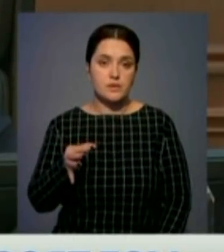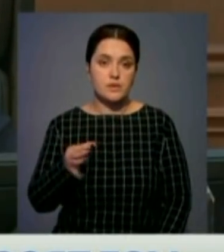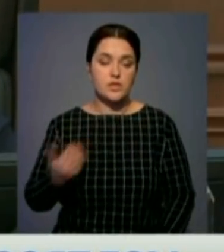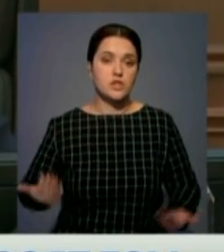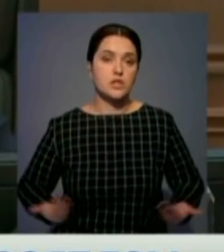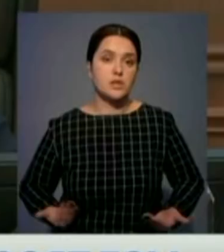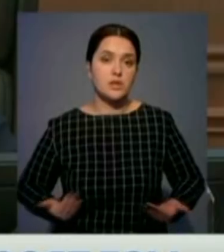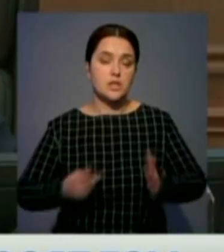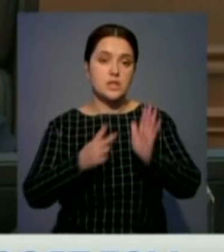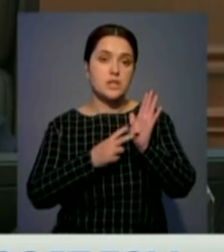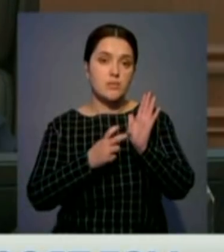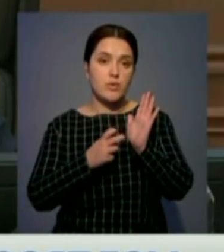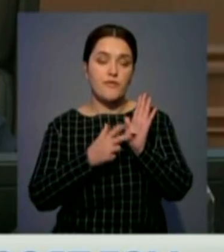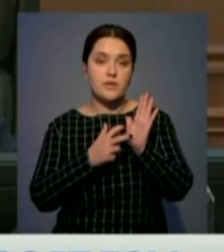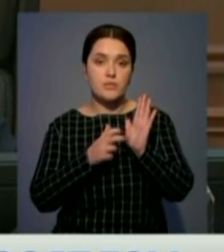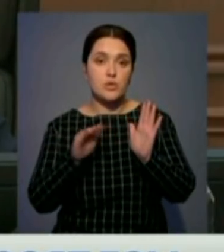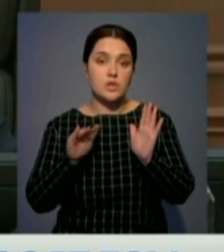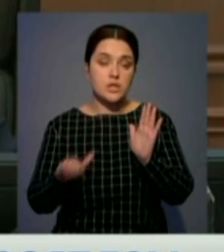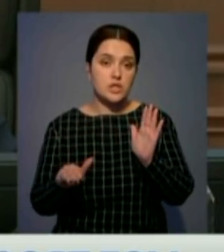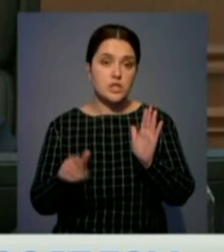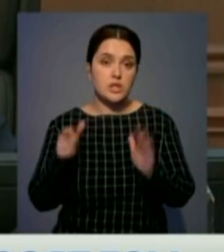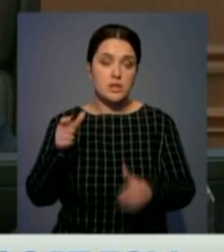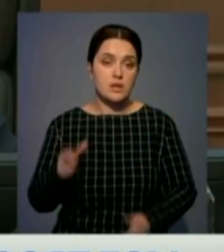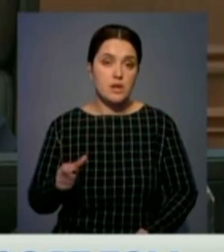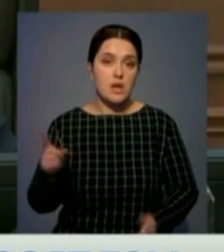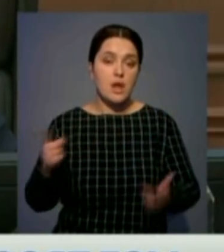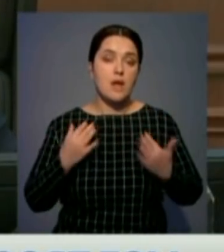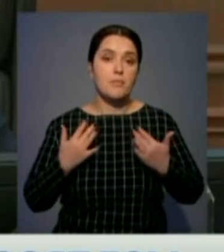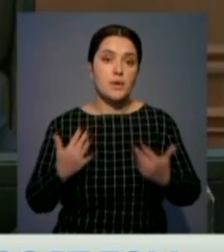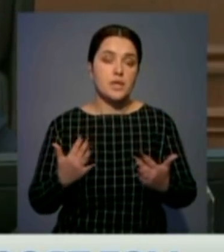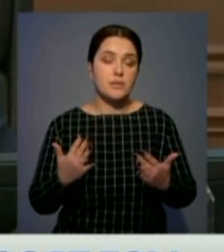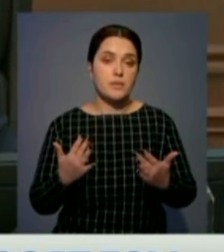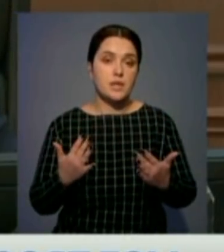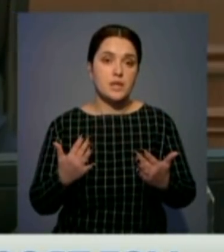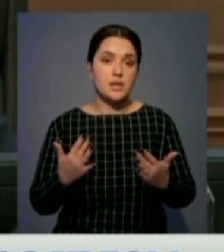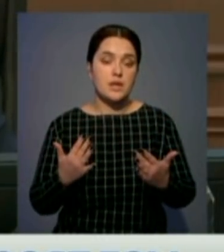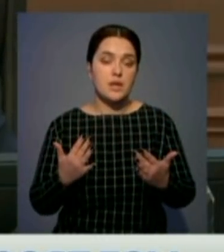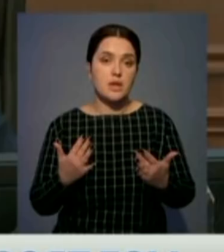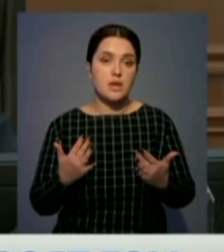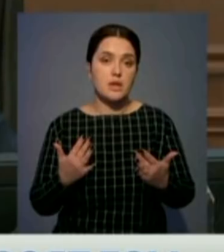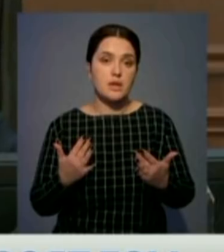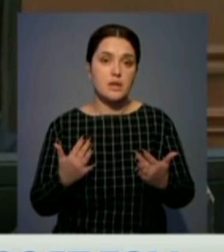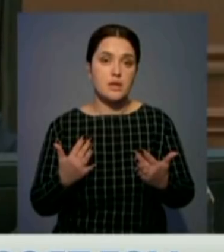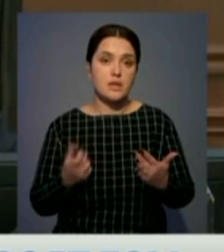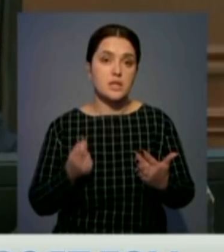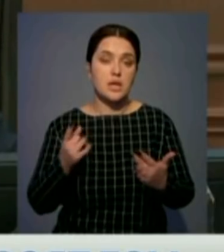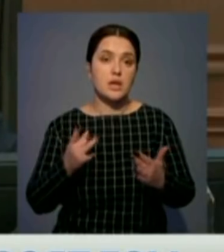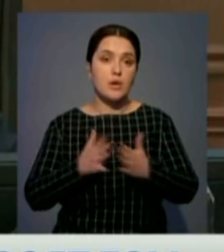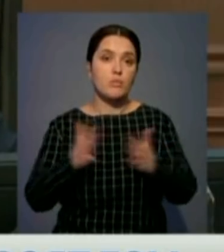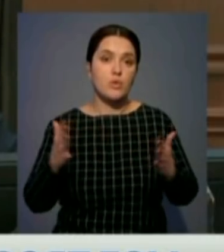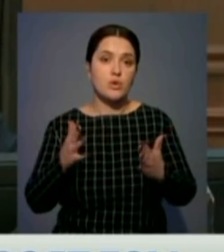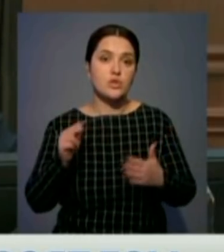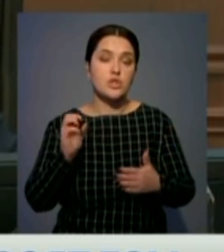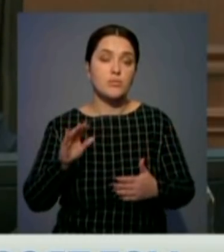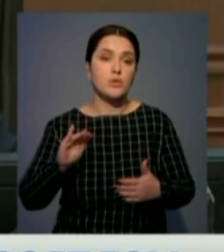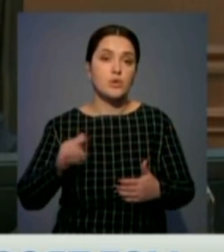проживает 700-800 тысяч человек, то потребление в двух последних в несколько раз больше, чем на юге сегодня